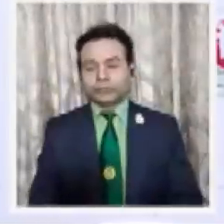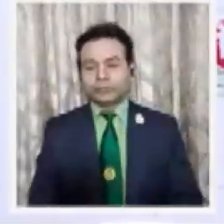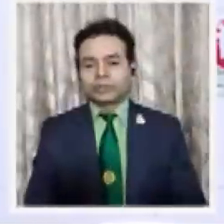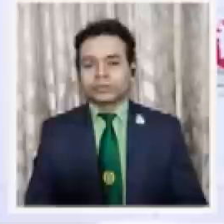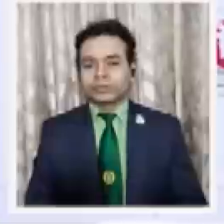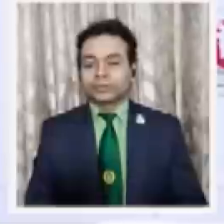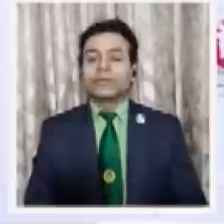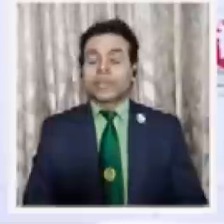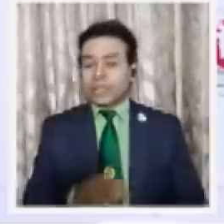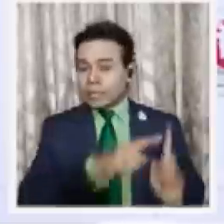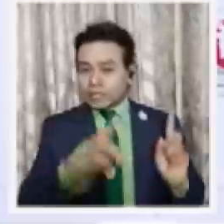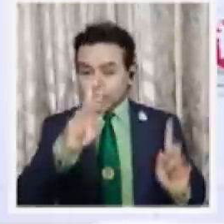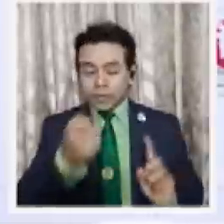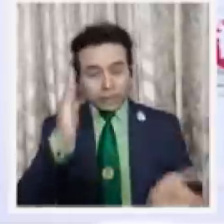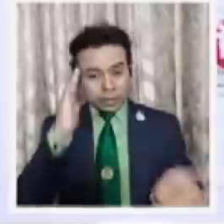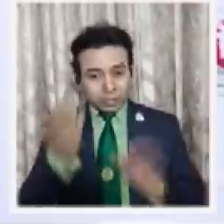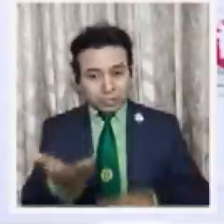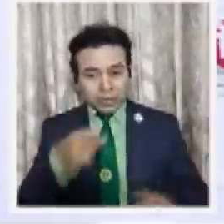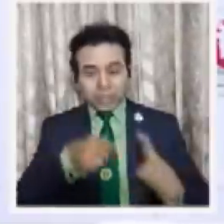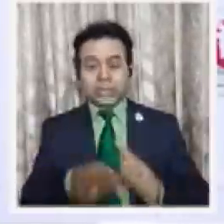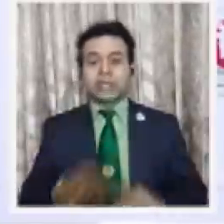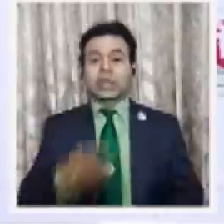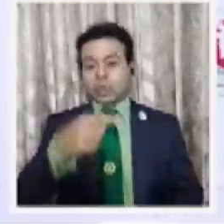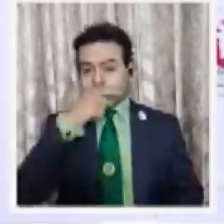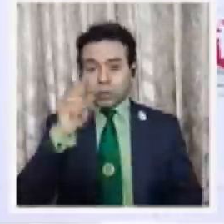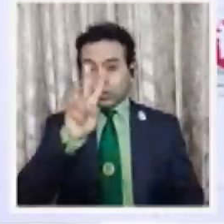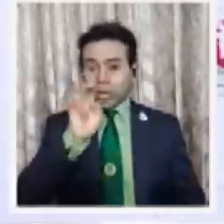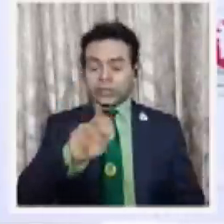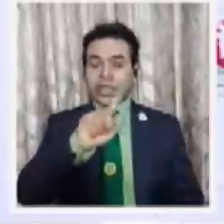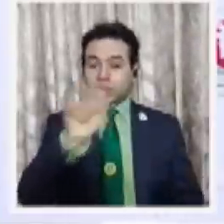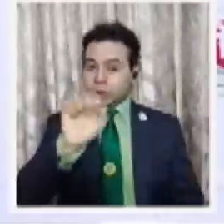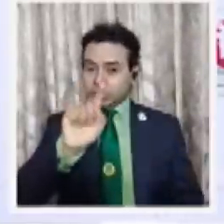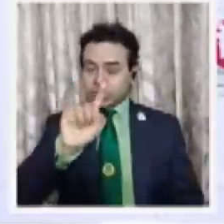যারা মৃত্যুবরণ করেছেন তাদের মধ্যে পুরুষ 35 জন এবং নারী 15 জন।